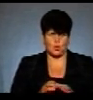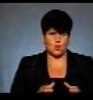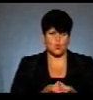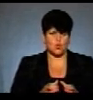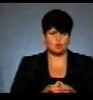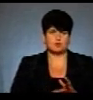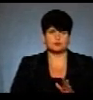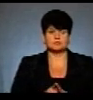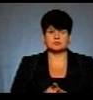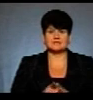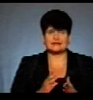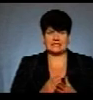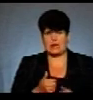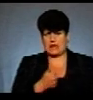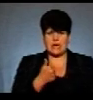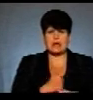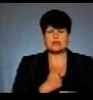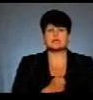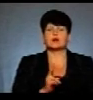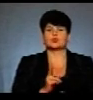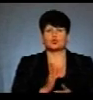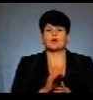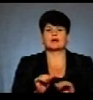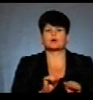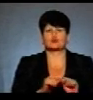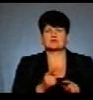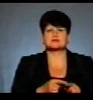яка розпочинає, все одно є лідер, хто цим керує.